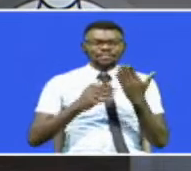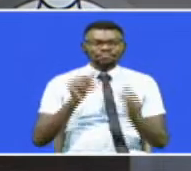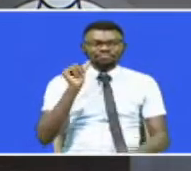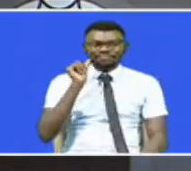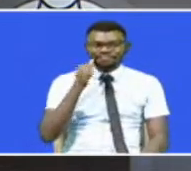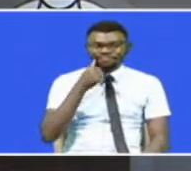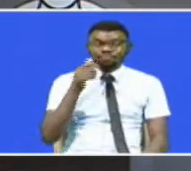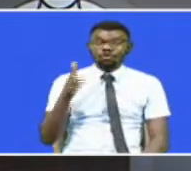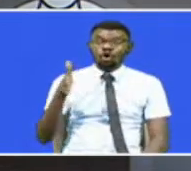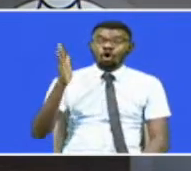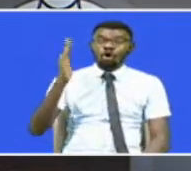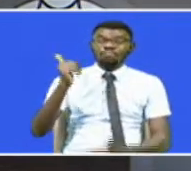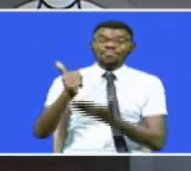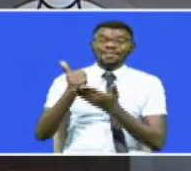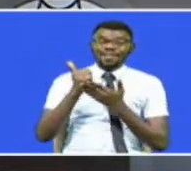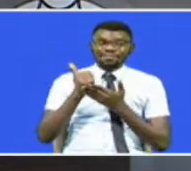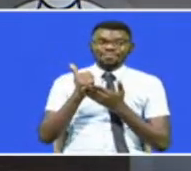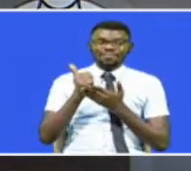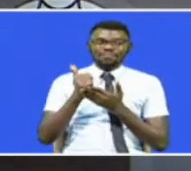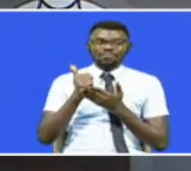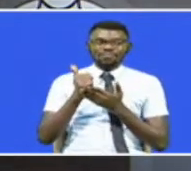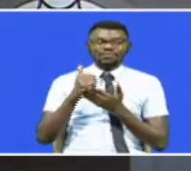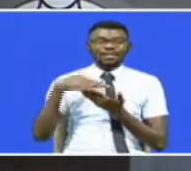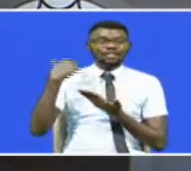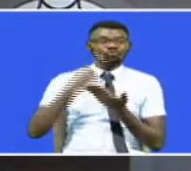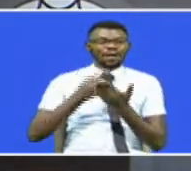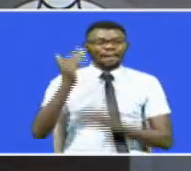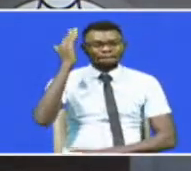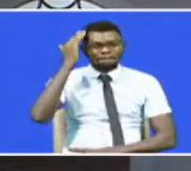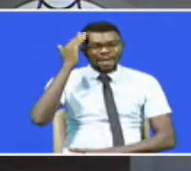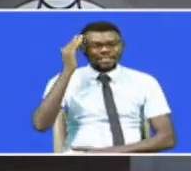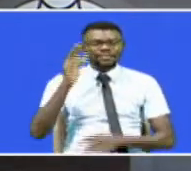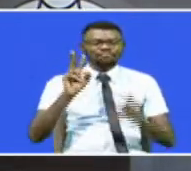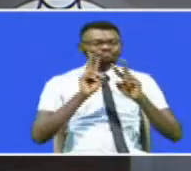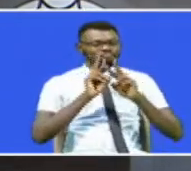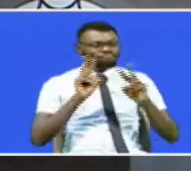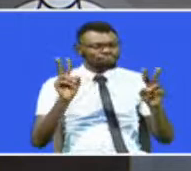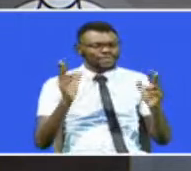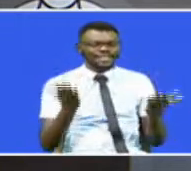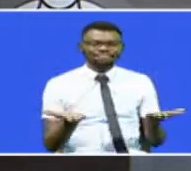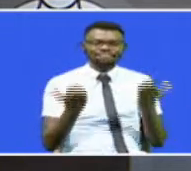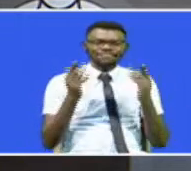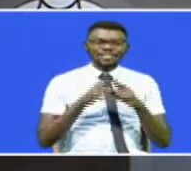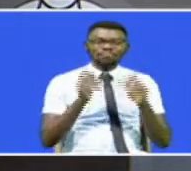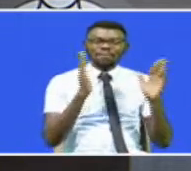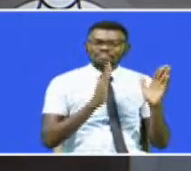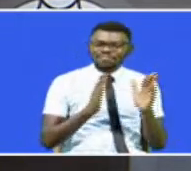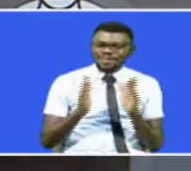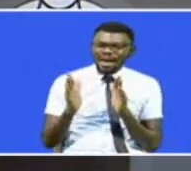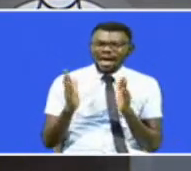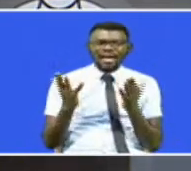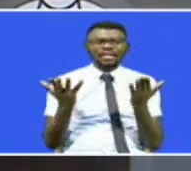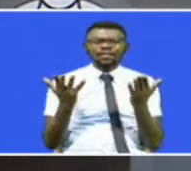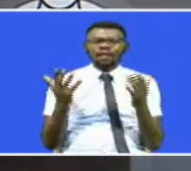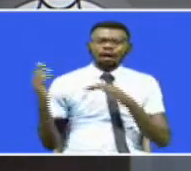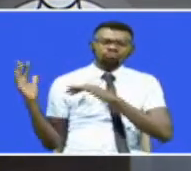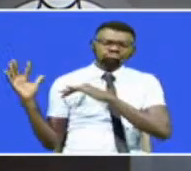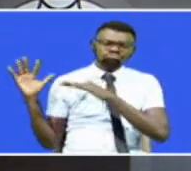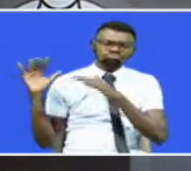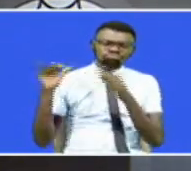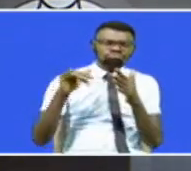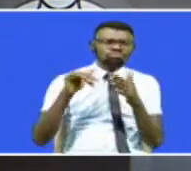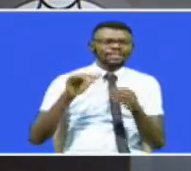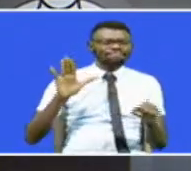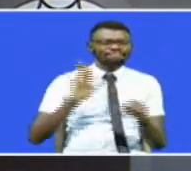njema. Mungu akijalia tutakutana siku ya Jumatatu. Tuzidi kudumisha amani na tujiandae na tujichokeze kwa wingi kupiga